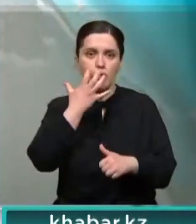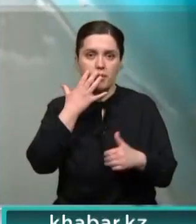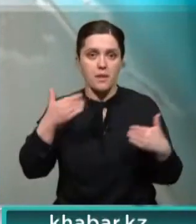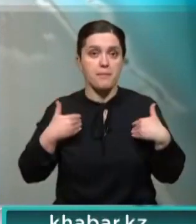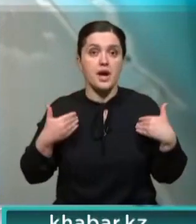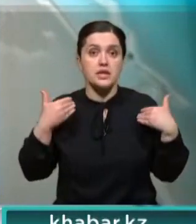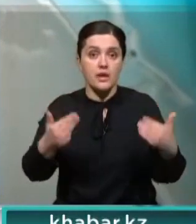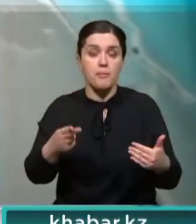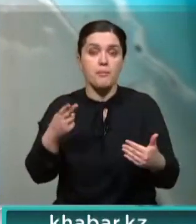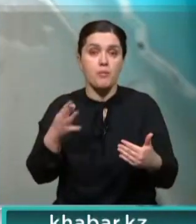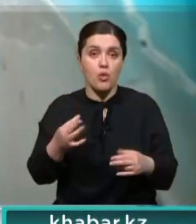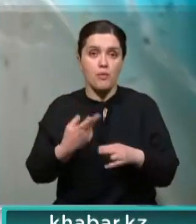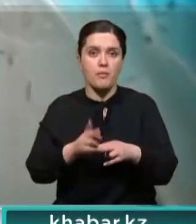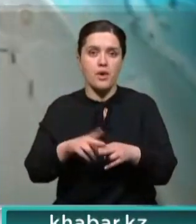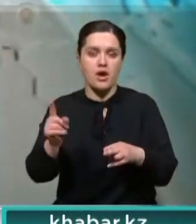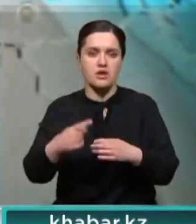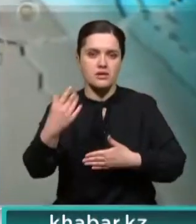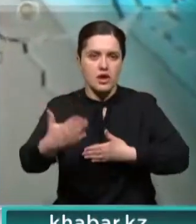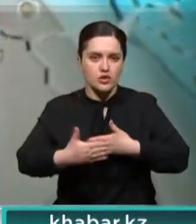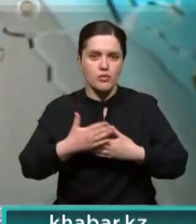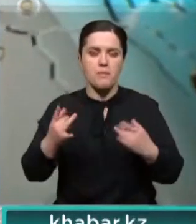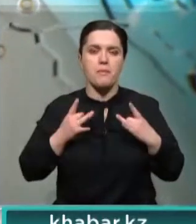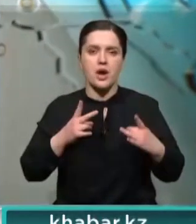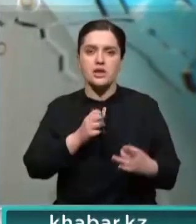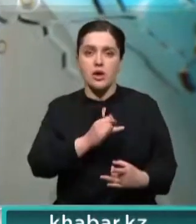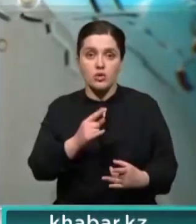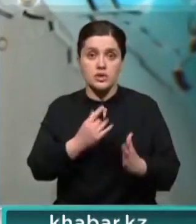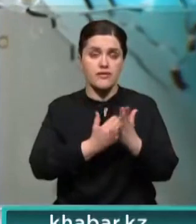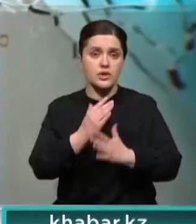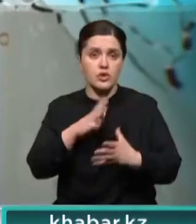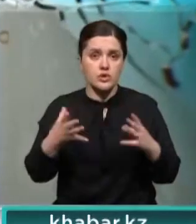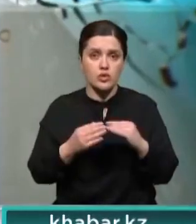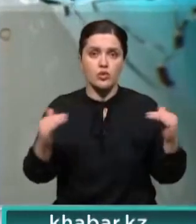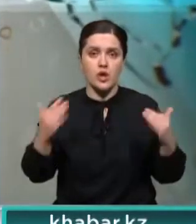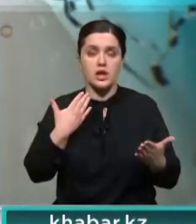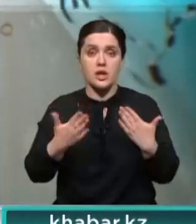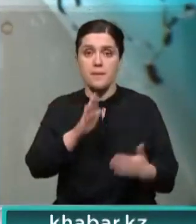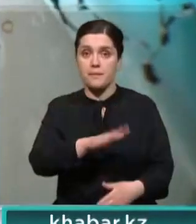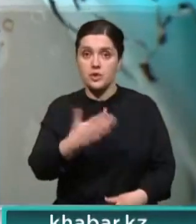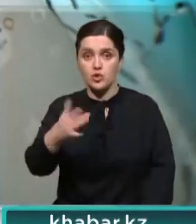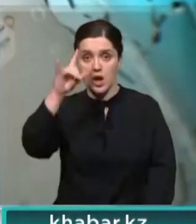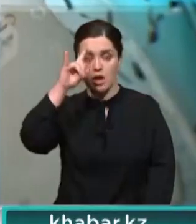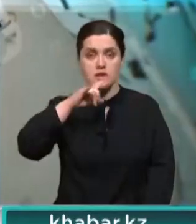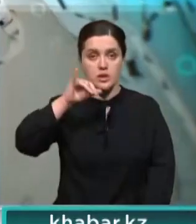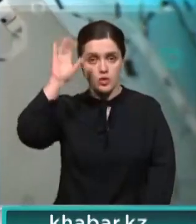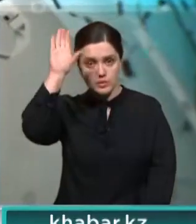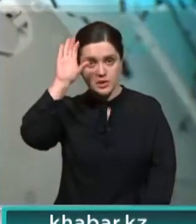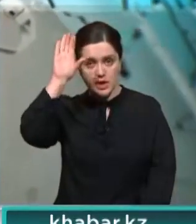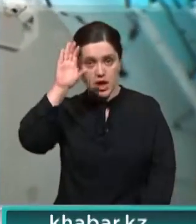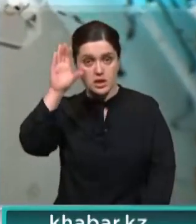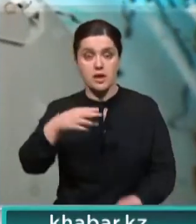теплыми поздравлениями по случаю наступающего Наурыза и высоко оценили уровень отношений между Казахстаном и